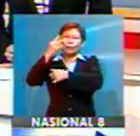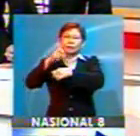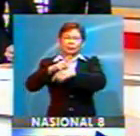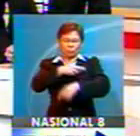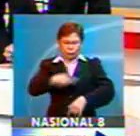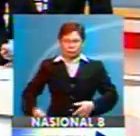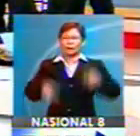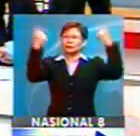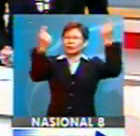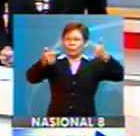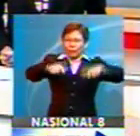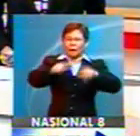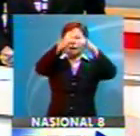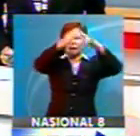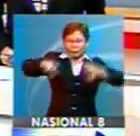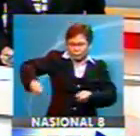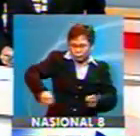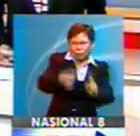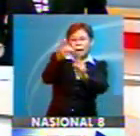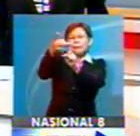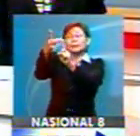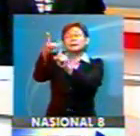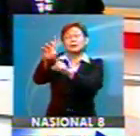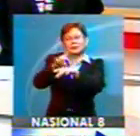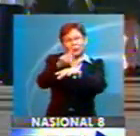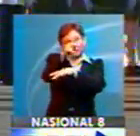Istiadat berlangsung di Kem Sungai Besi, Ibu Negara.